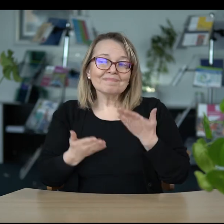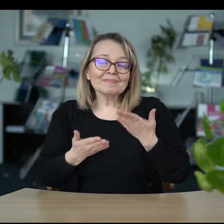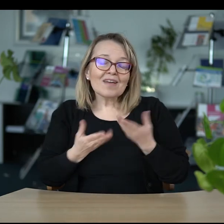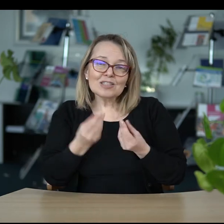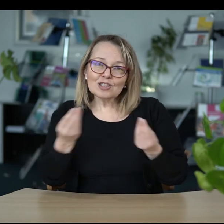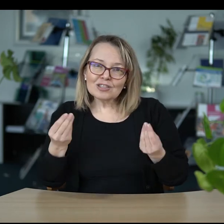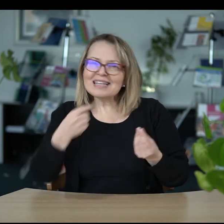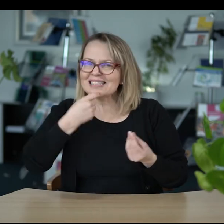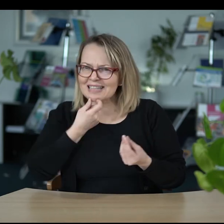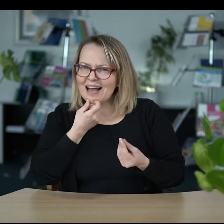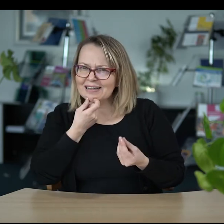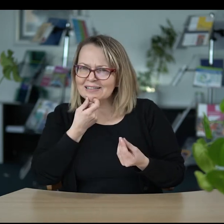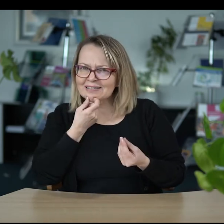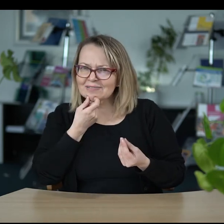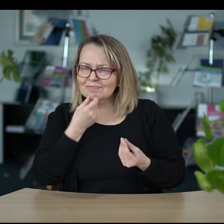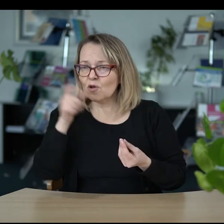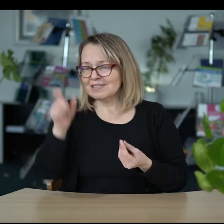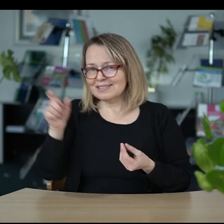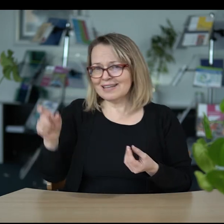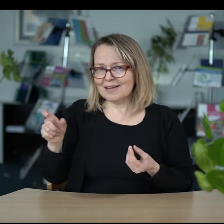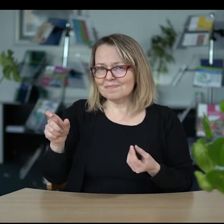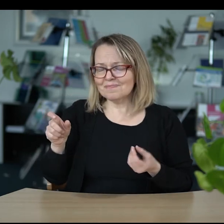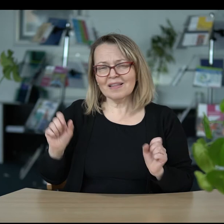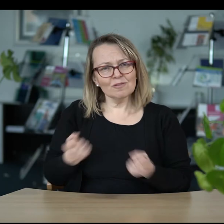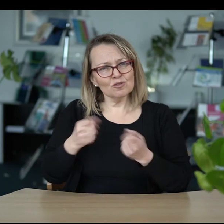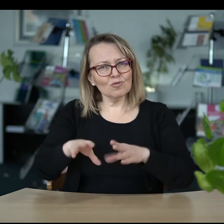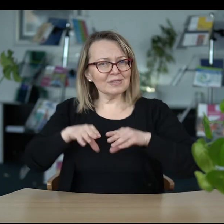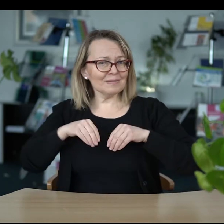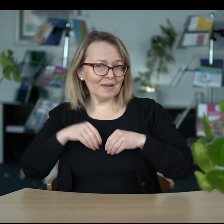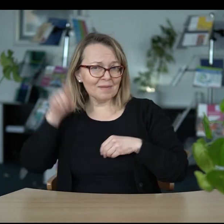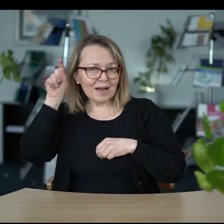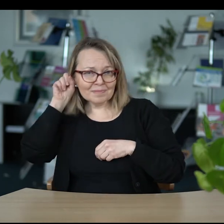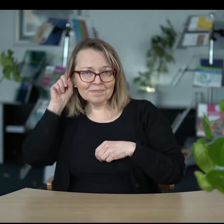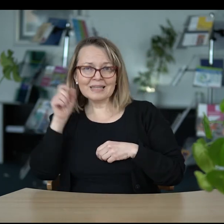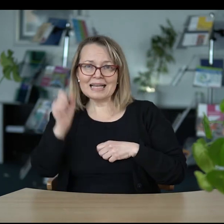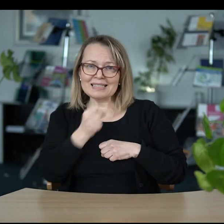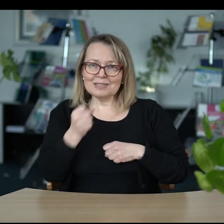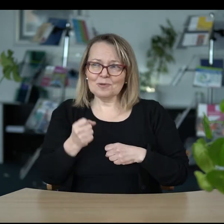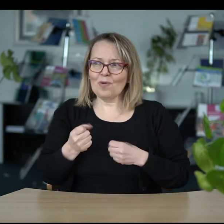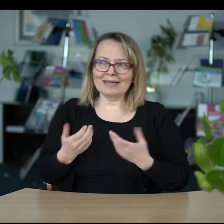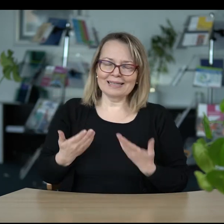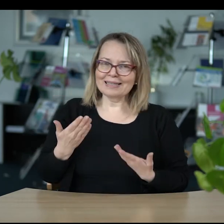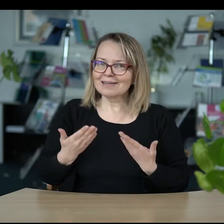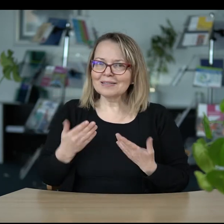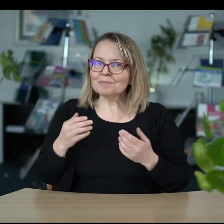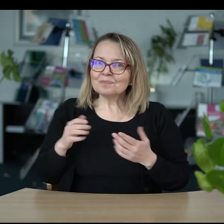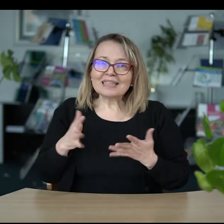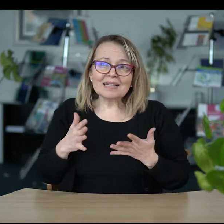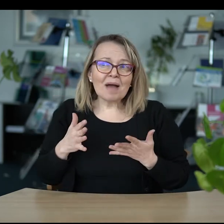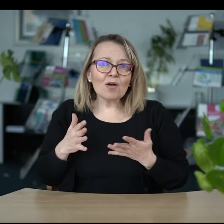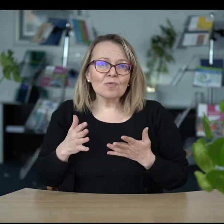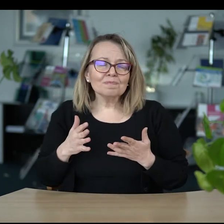Za naglušne obstaja pripomoček, aparat slušni, Večina starejših ljudi to